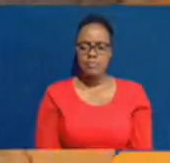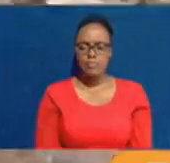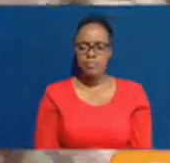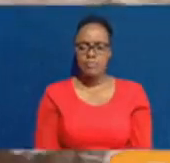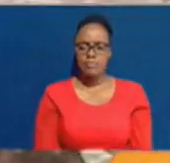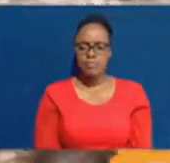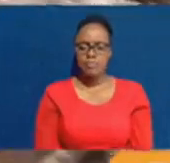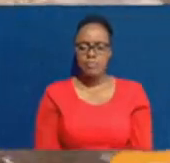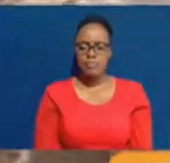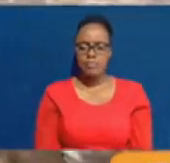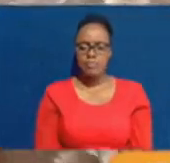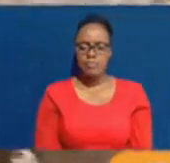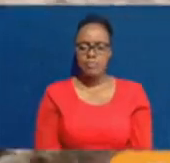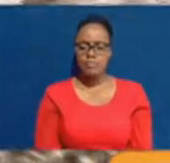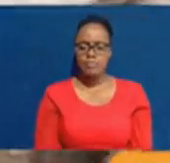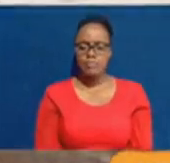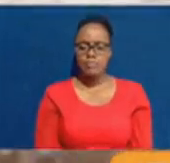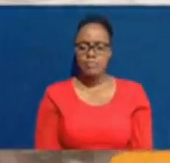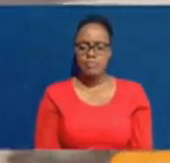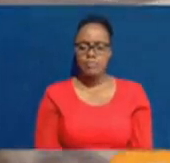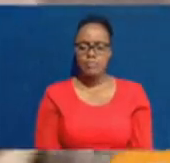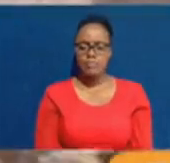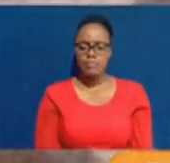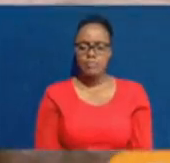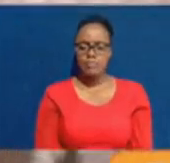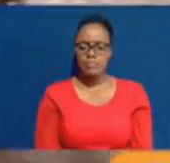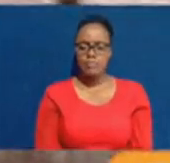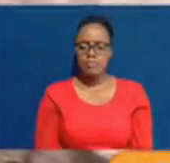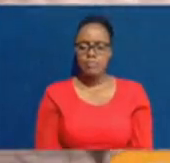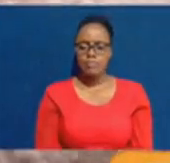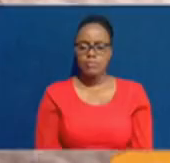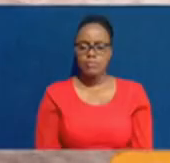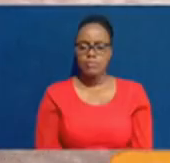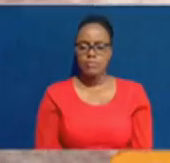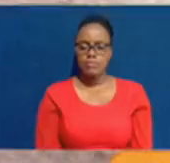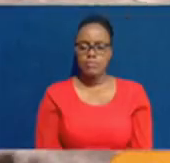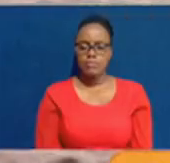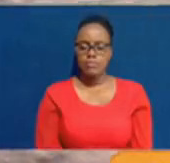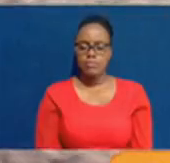Francis Mtalaki, Ringa Citizen, kaunti ya Kilifi.